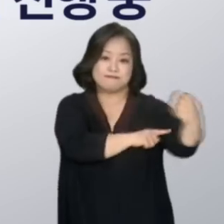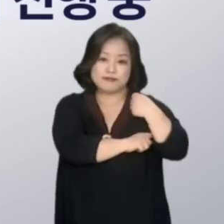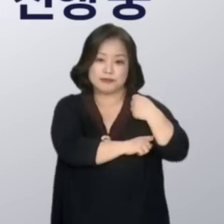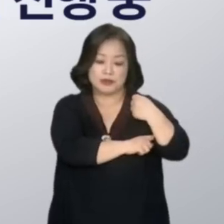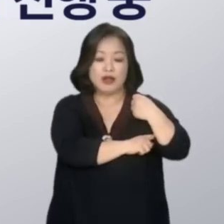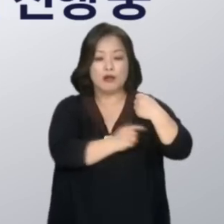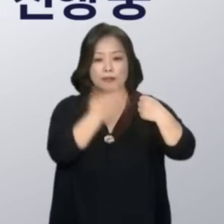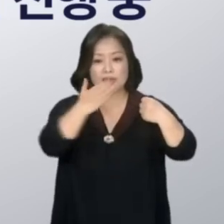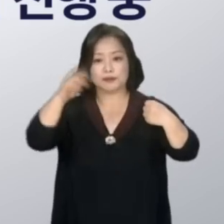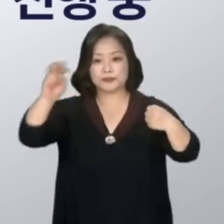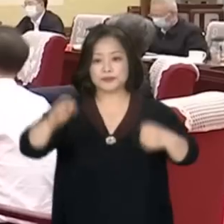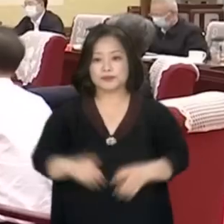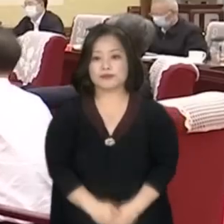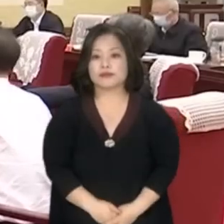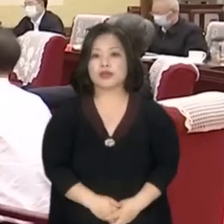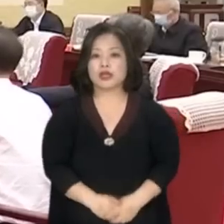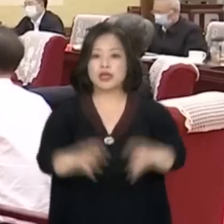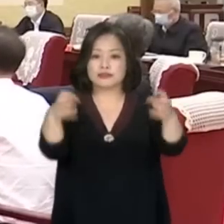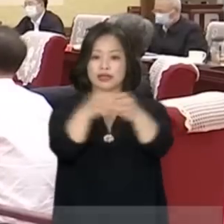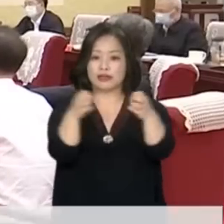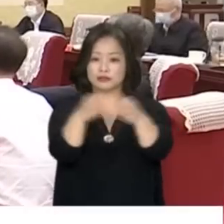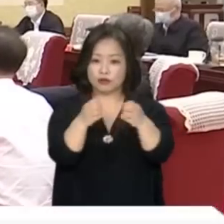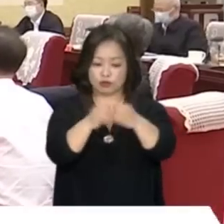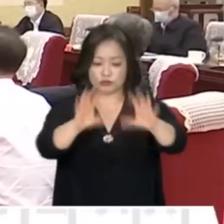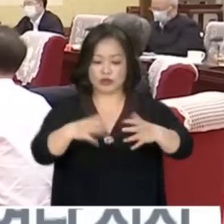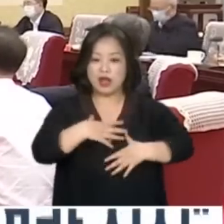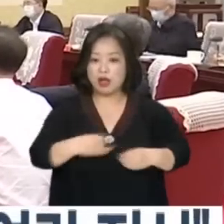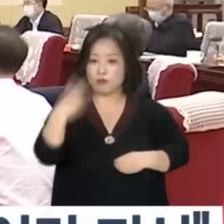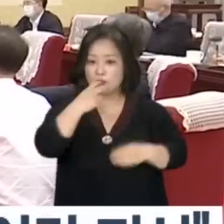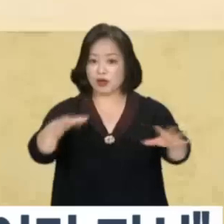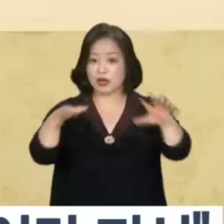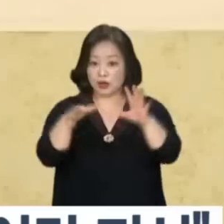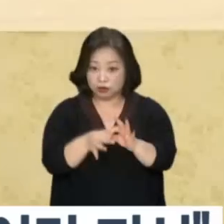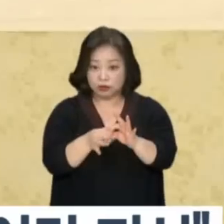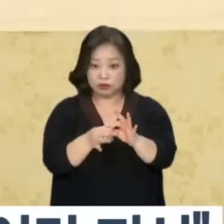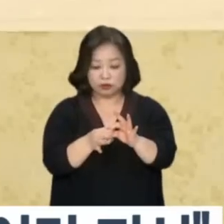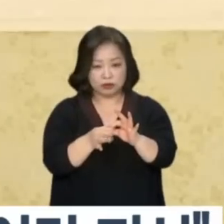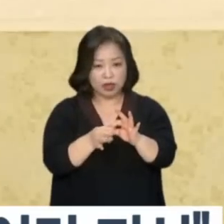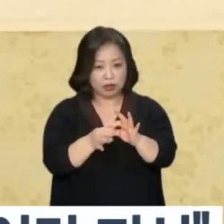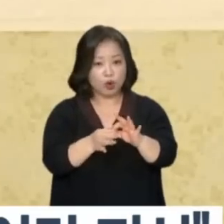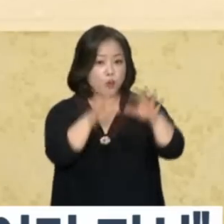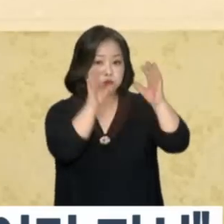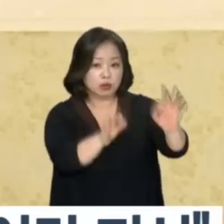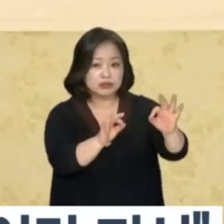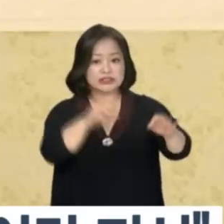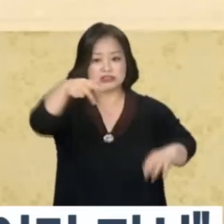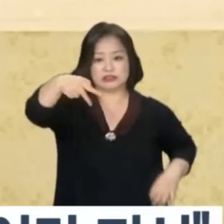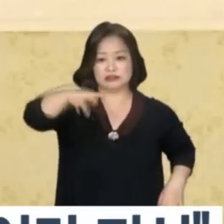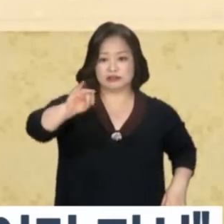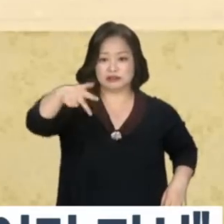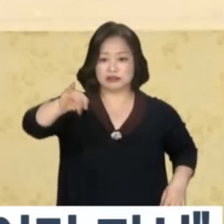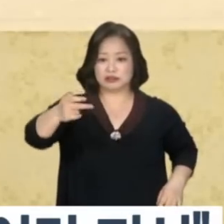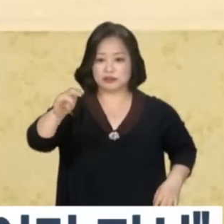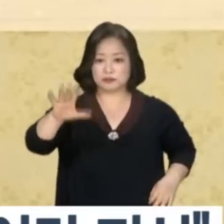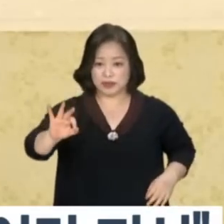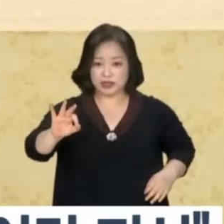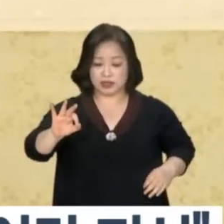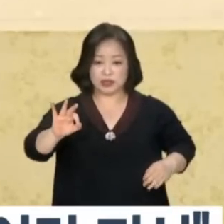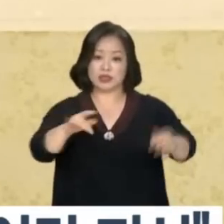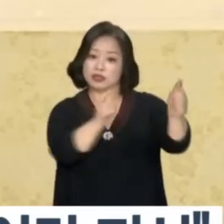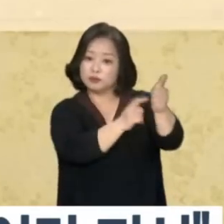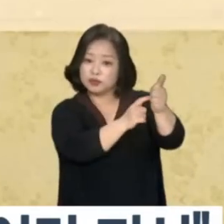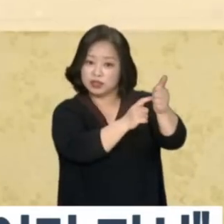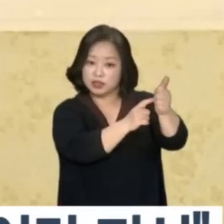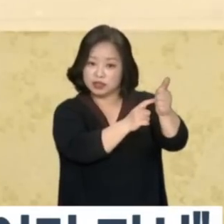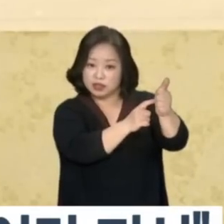보인다고 분석했습니다. 자석을 국가 안보와 관련된 전략 물자로 보는 시진핑 중국 국가주석이